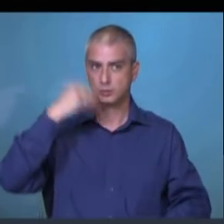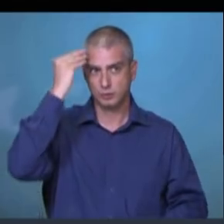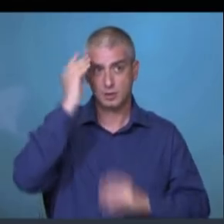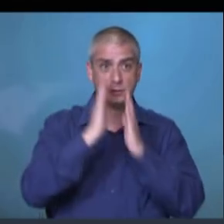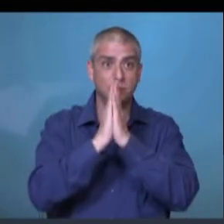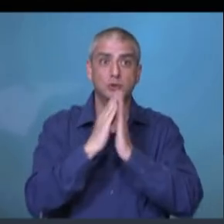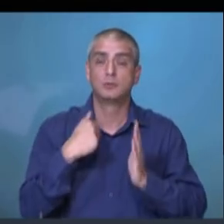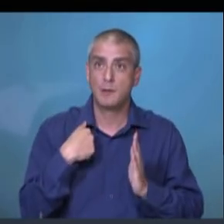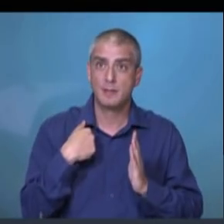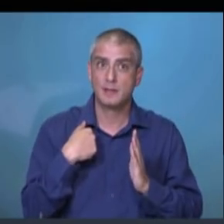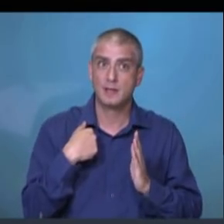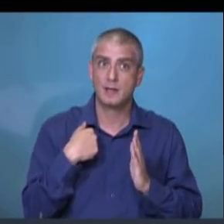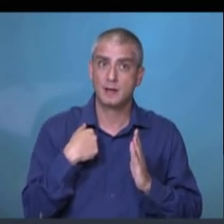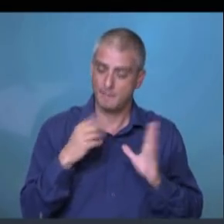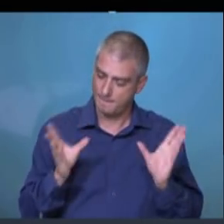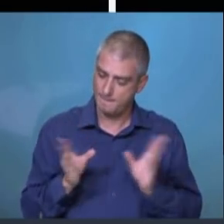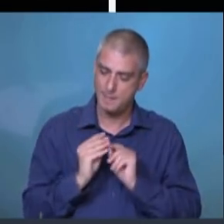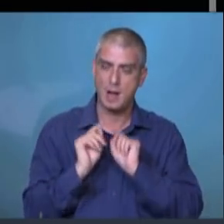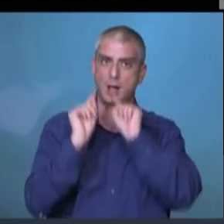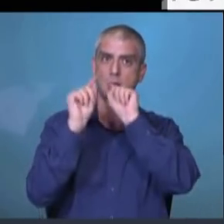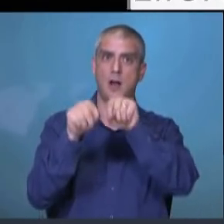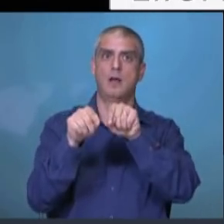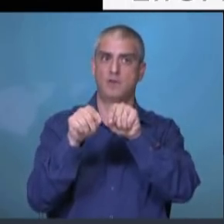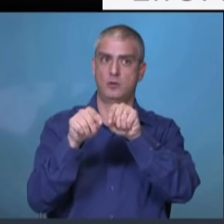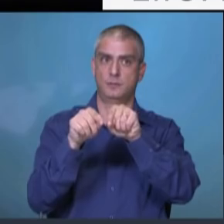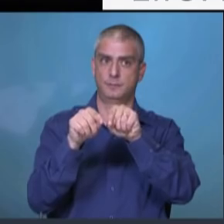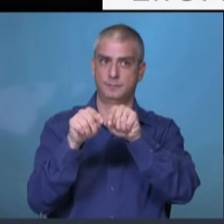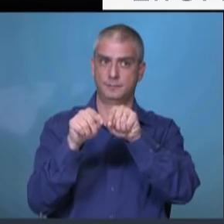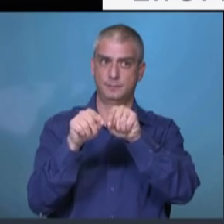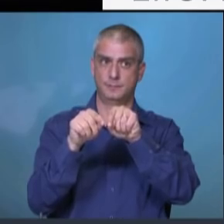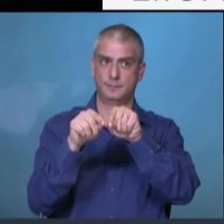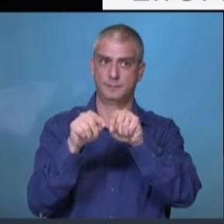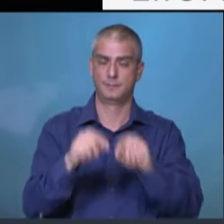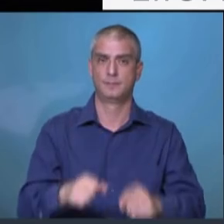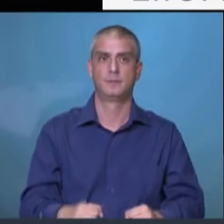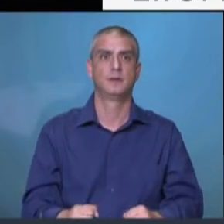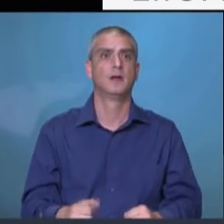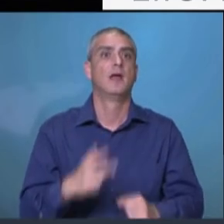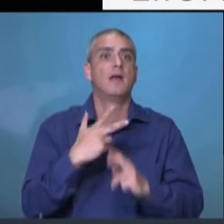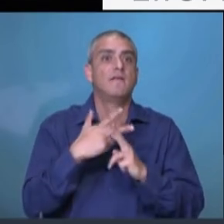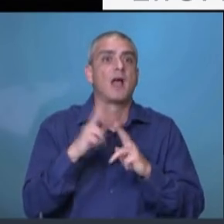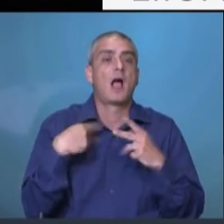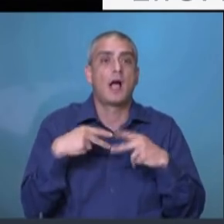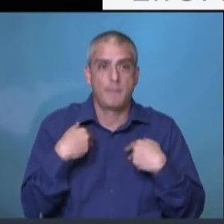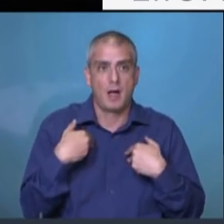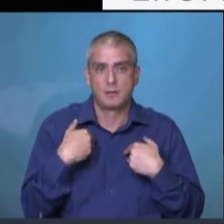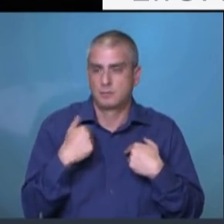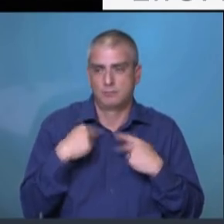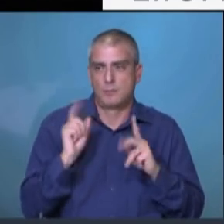מני אן אזהב מעק לרויית אל-מואג'הת לקן חופי מנעני מן